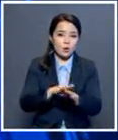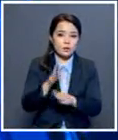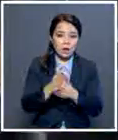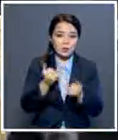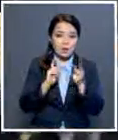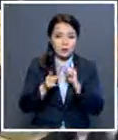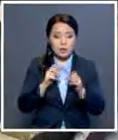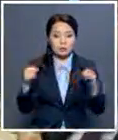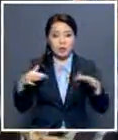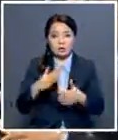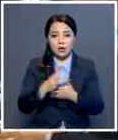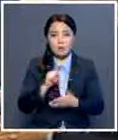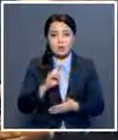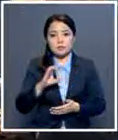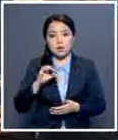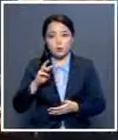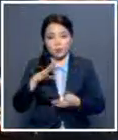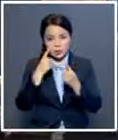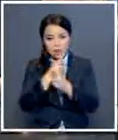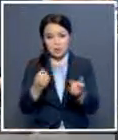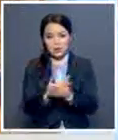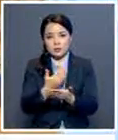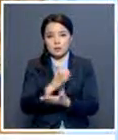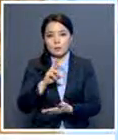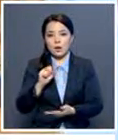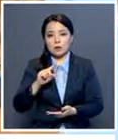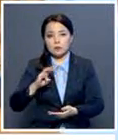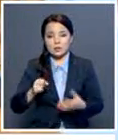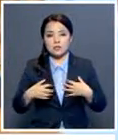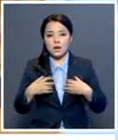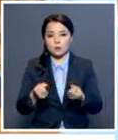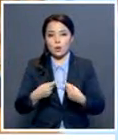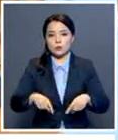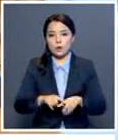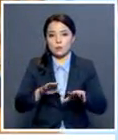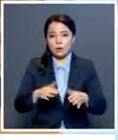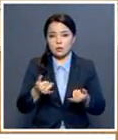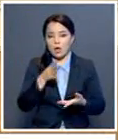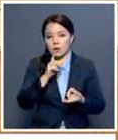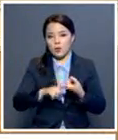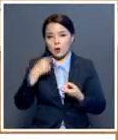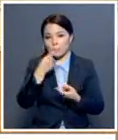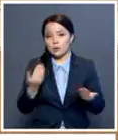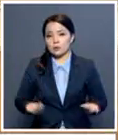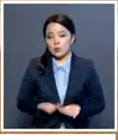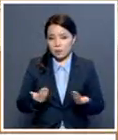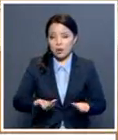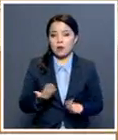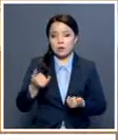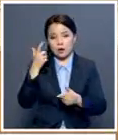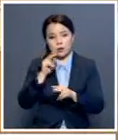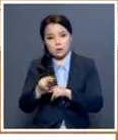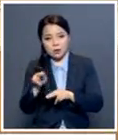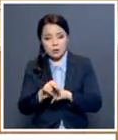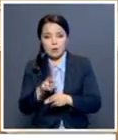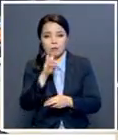жиында Ахметжан Есімов мәлім етті. Самұрық-Қазына денсаулық сақтау, салауатты өмір салты, медицина, білім беру, жалақы және